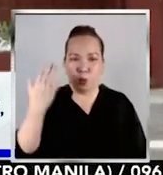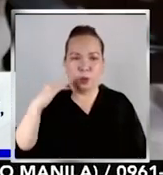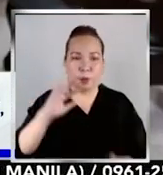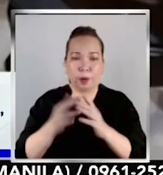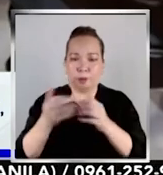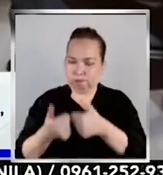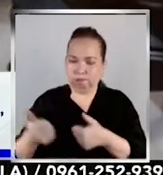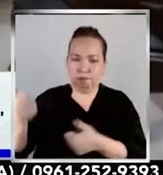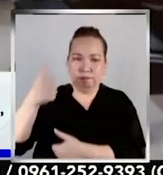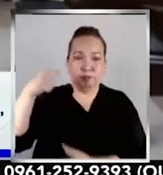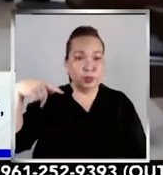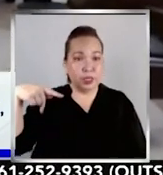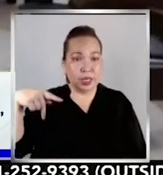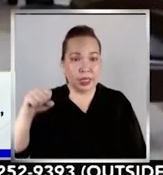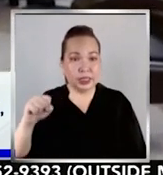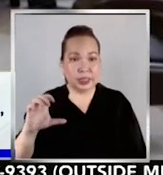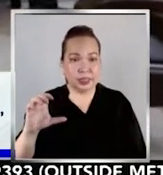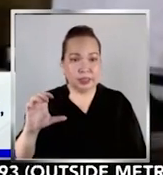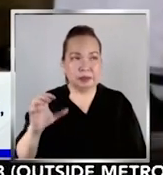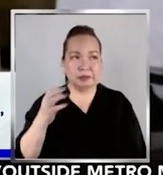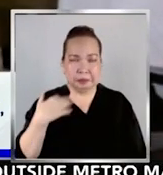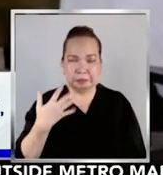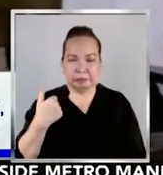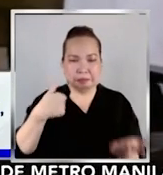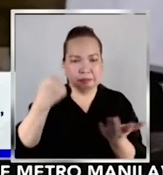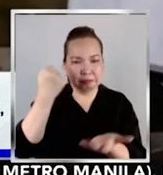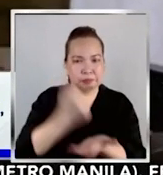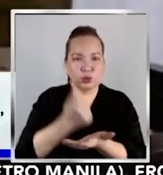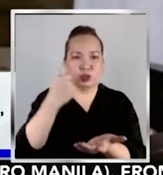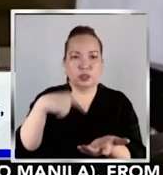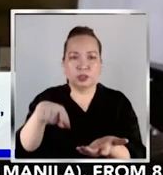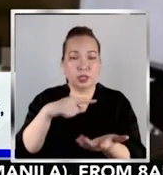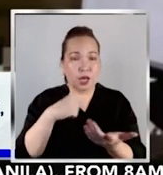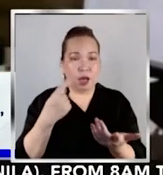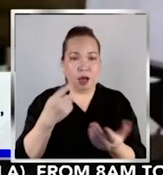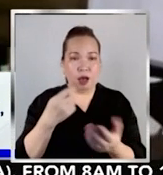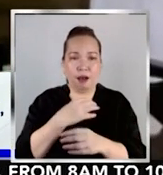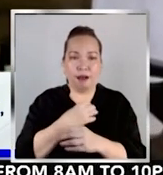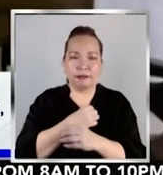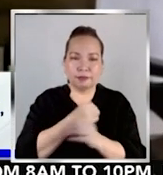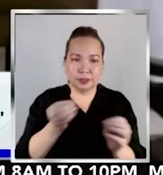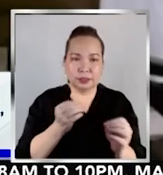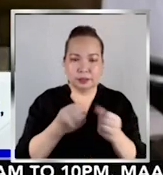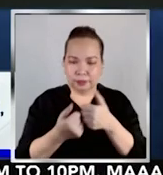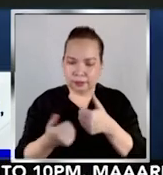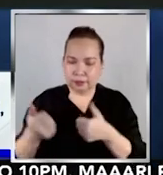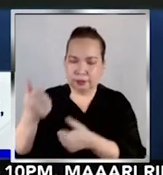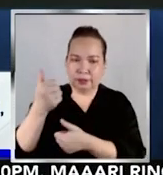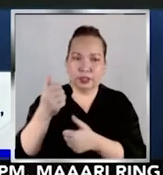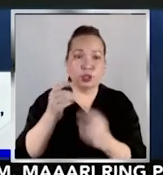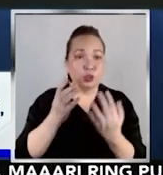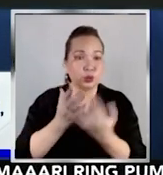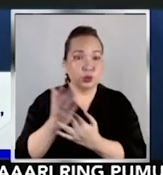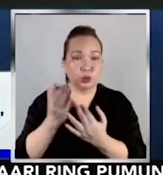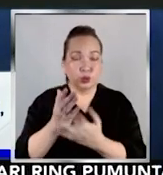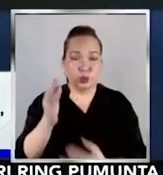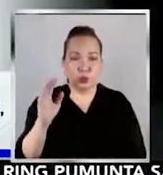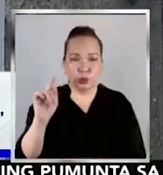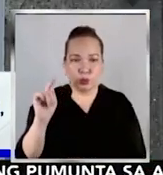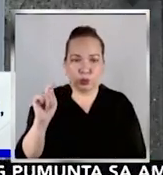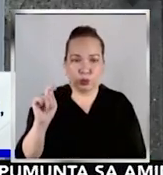Commission. Kinumpirma ang appointment ni Coo ng Office of the Executive Secretary sa pamamagitan ni Press Secretary Trixie Cruz